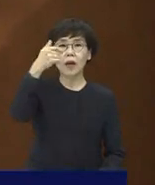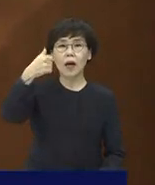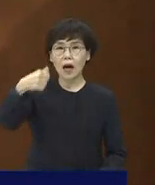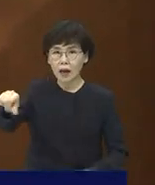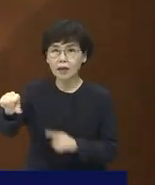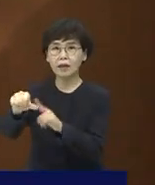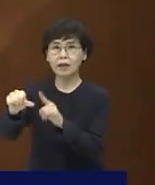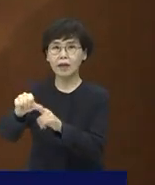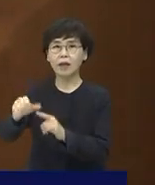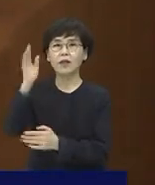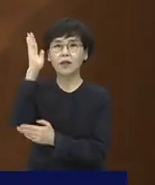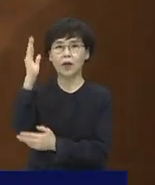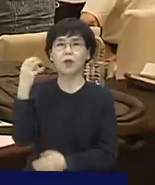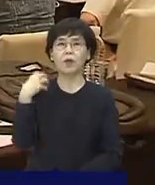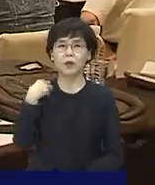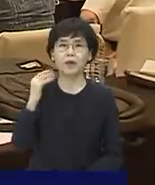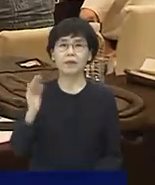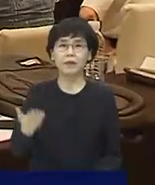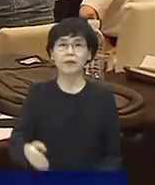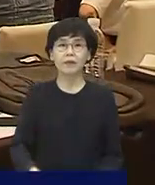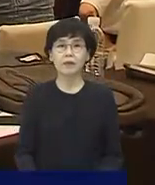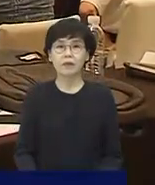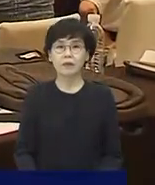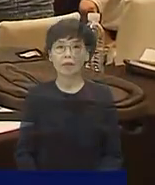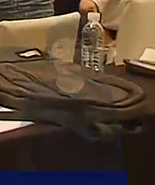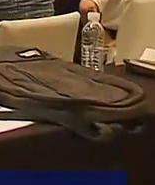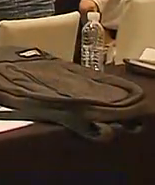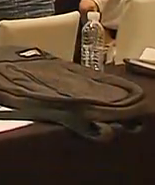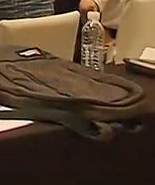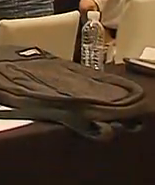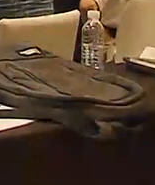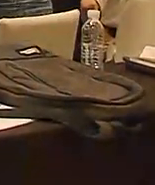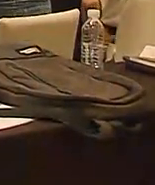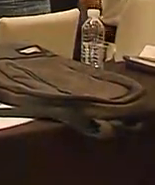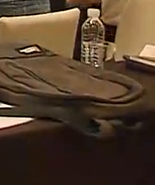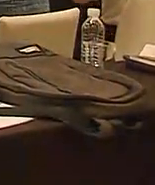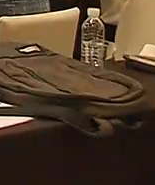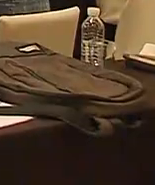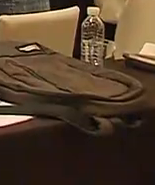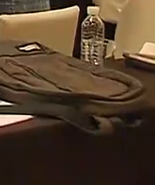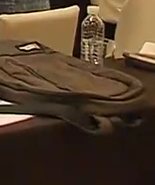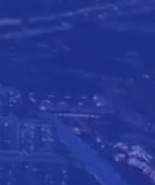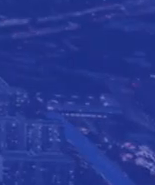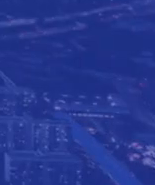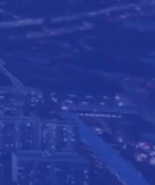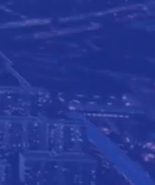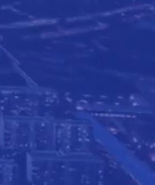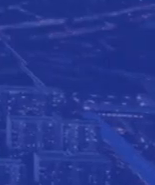프랭클린 그레함 목사가 강사로 나설 예정입니다. 지금까지 간추린 소식이었습니다.